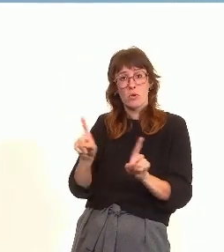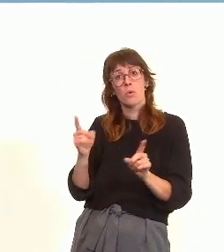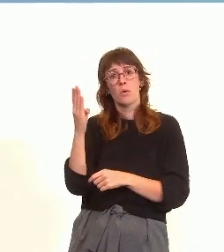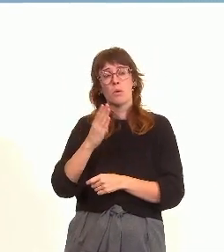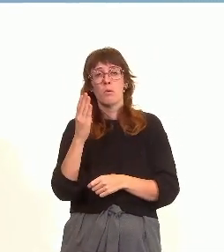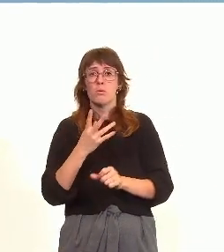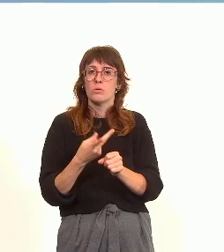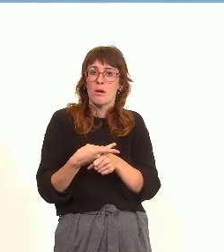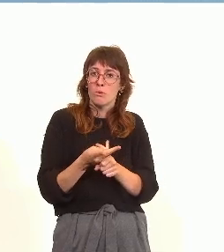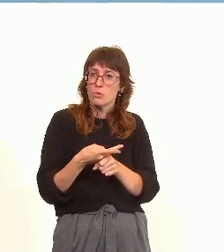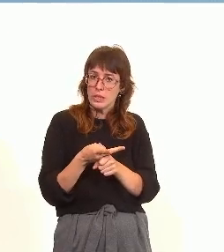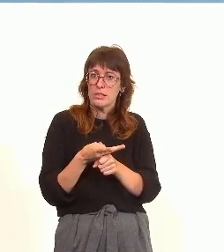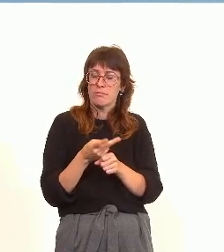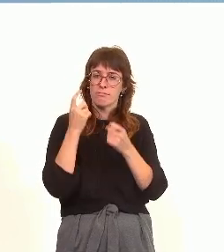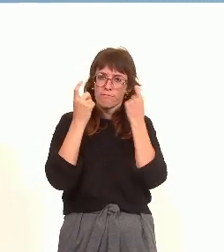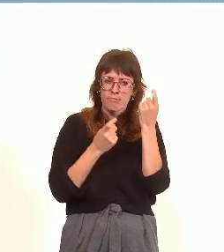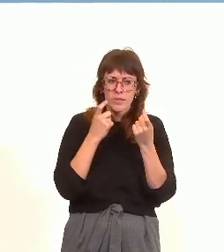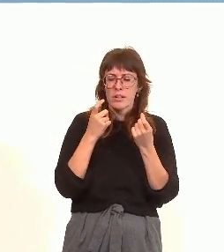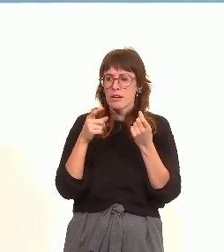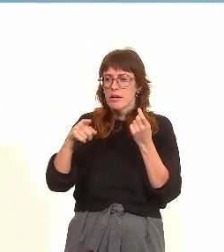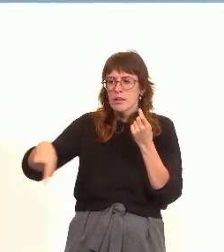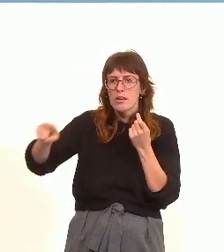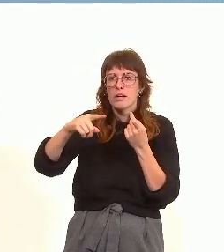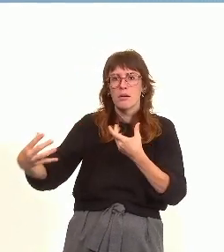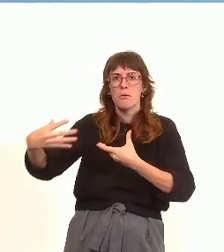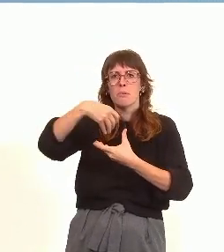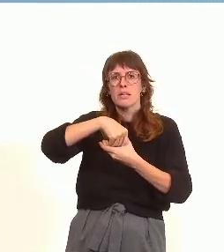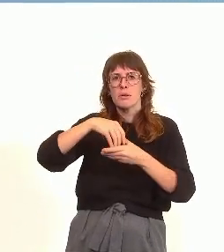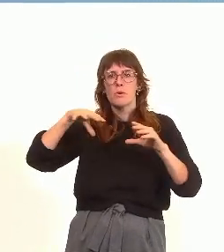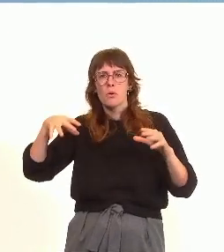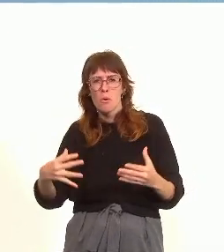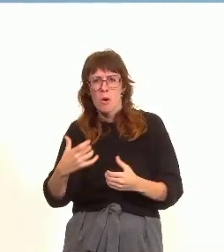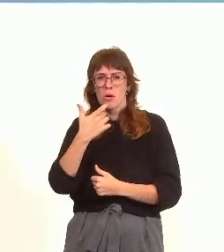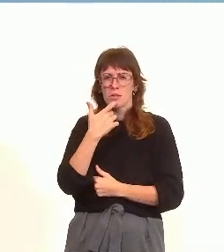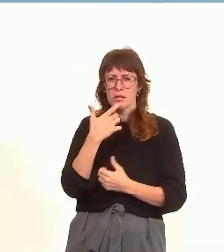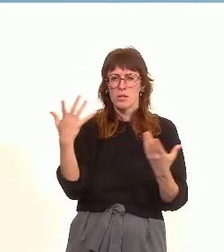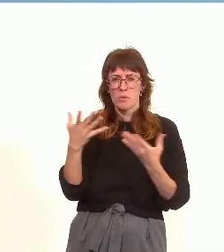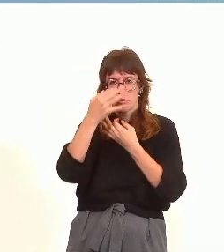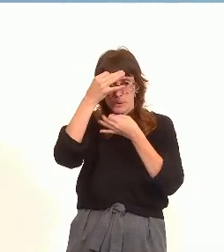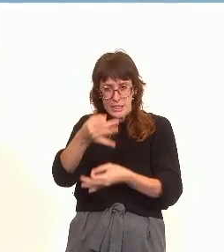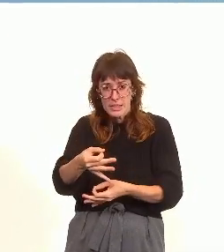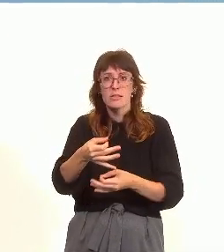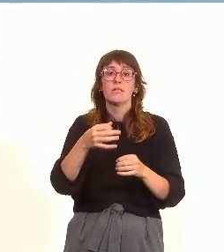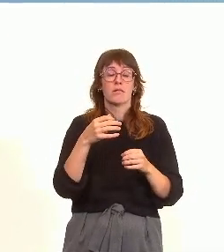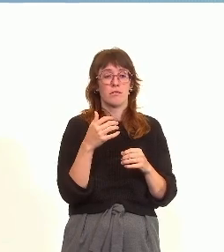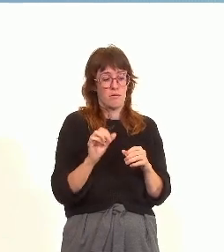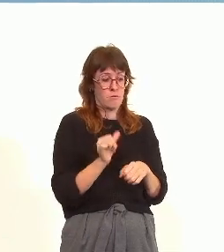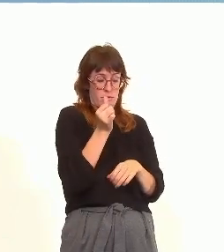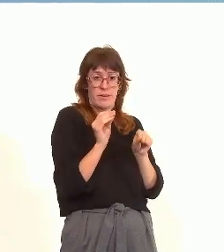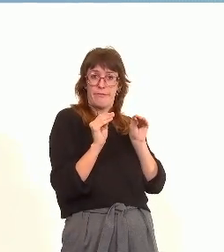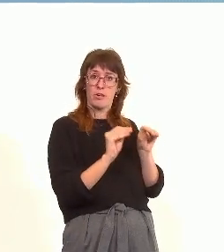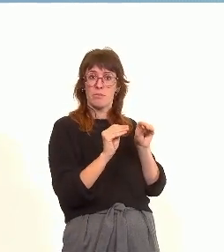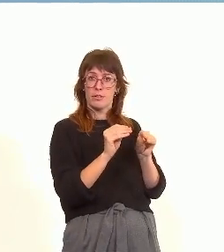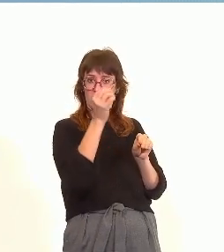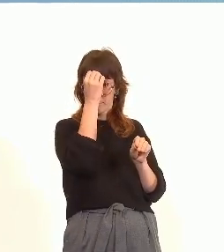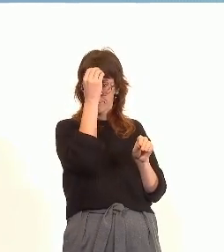pouvoir comprendre les démarches de participation. Et donc former les professionnels qui au quotidien sont auprès des personnes concernées, c'est un élément